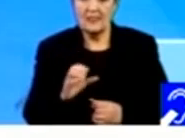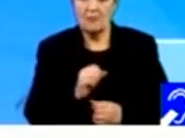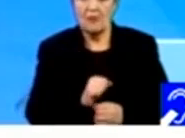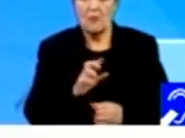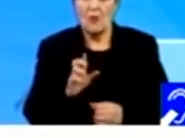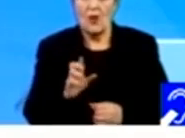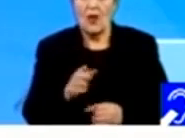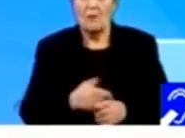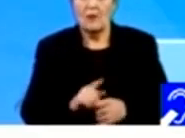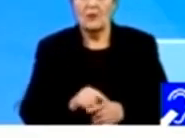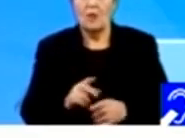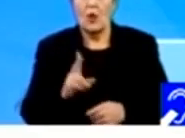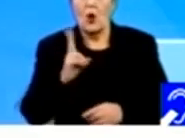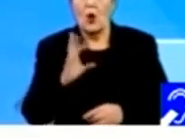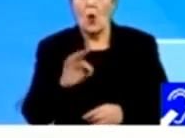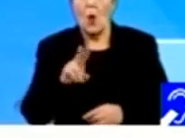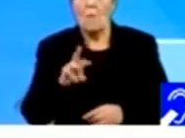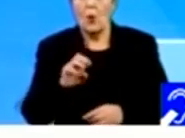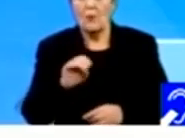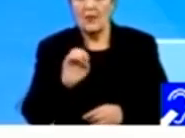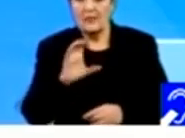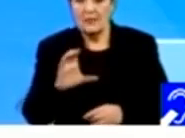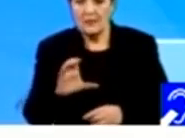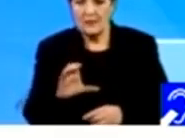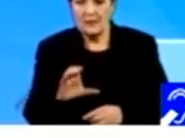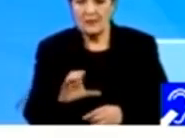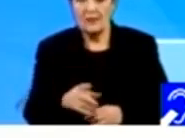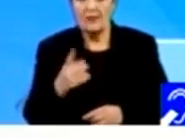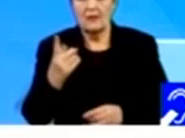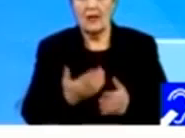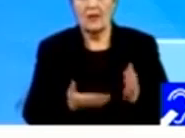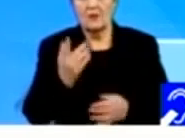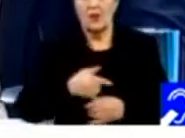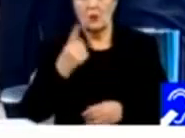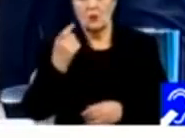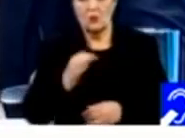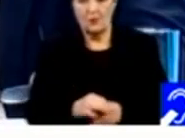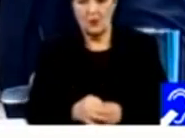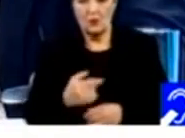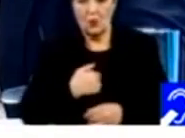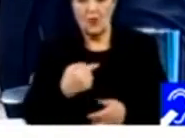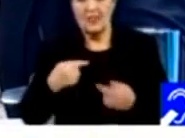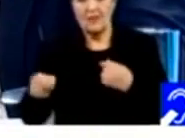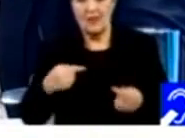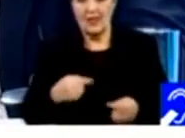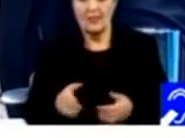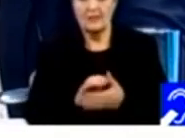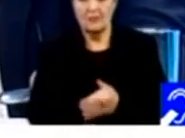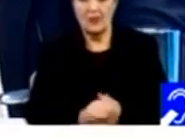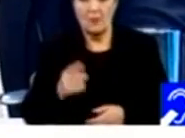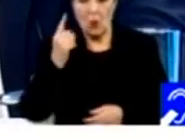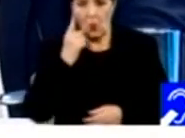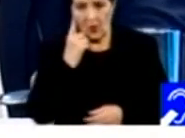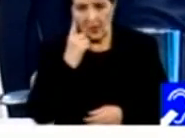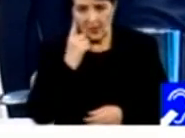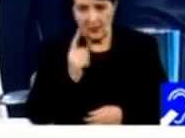că democrația cere compromis chiar dacă ai dreptate la 100%. Noi toți suntem diferiți, dar trebuie să ne împăcăm cu gândul că